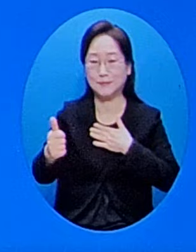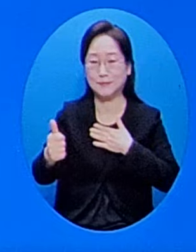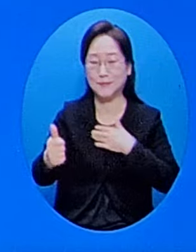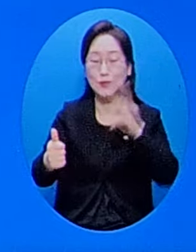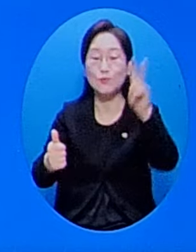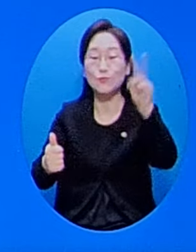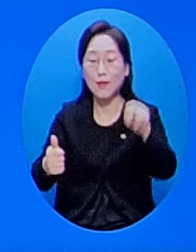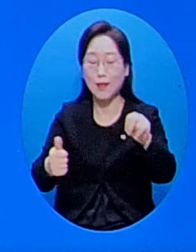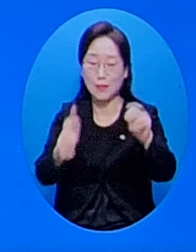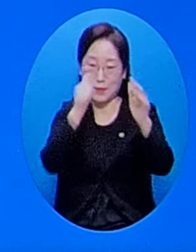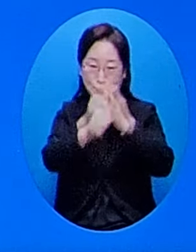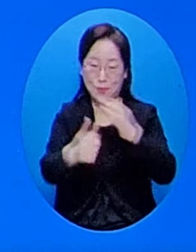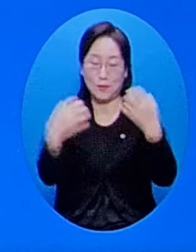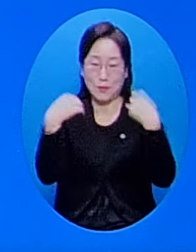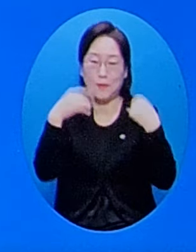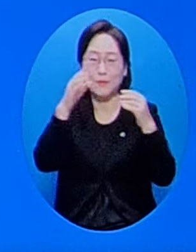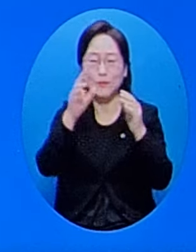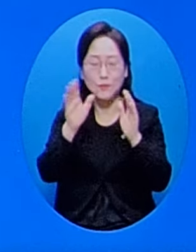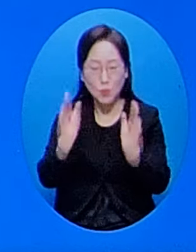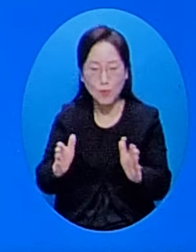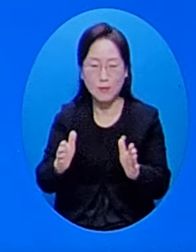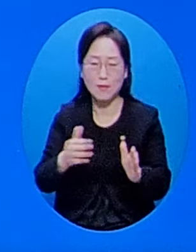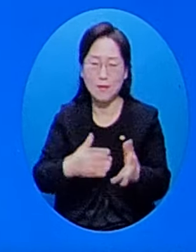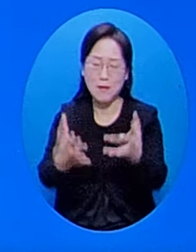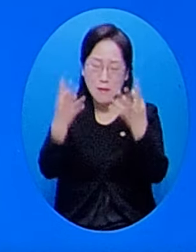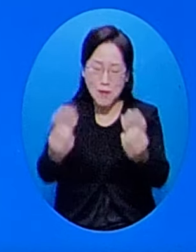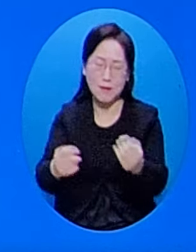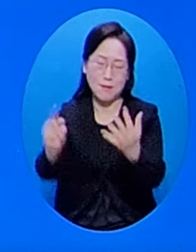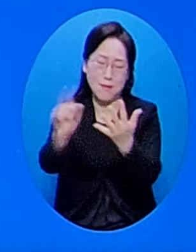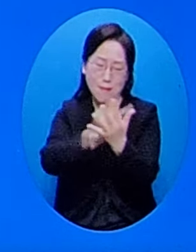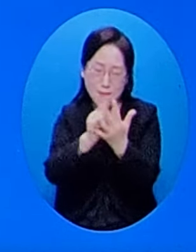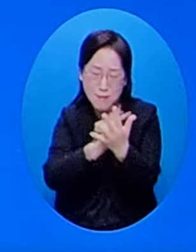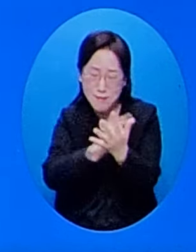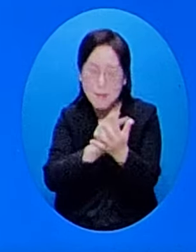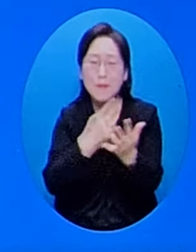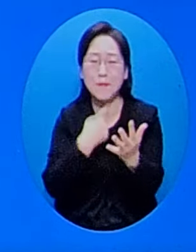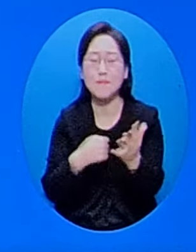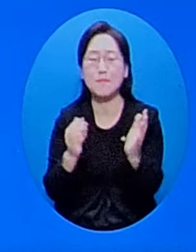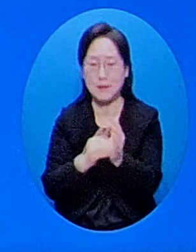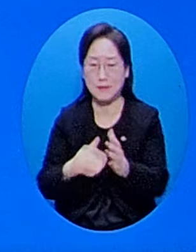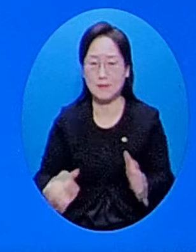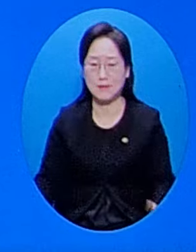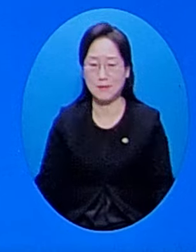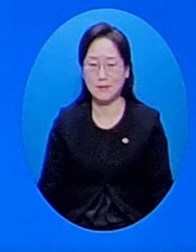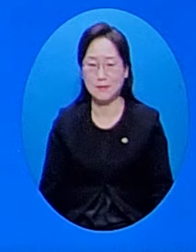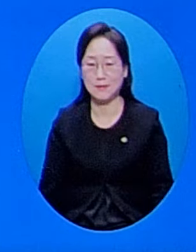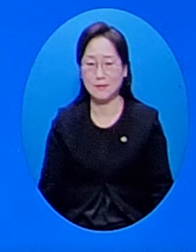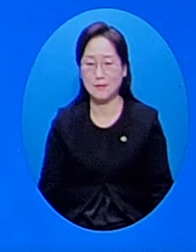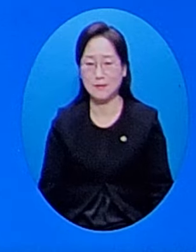유엔의 대표로 있으면서 모든 사람, 각종의 사람을 많이 만나봤습니다.